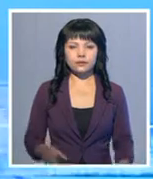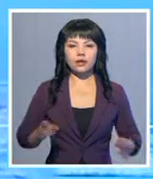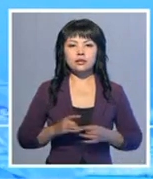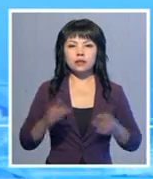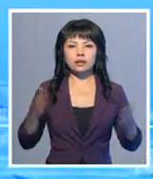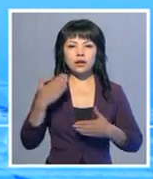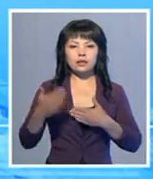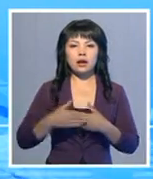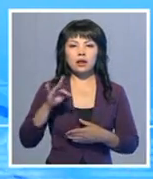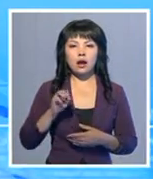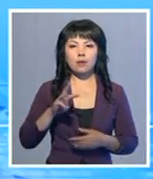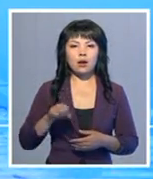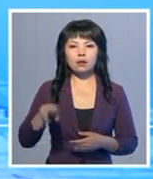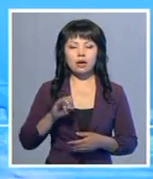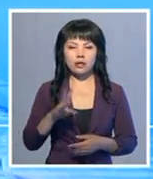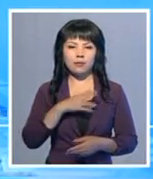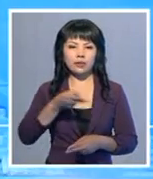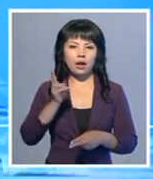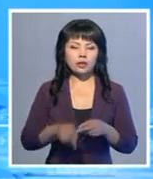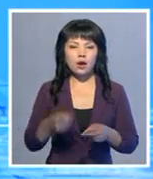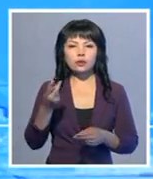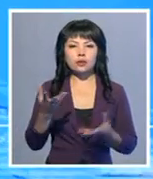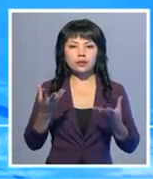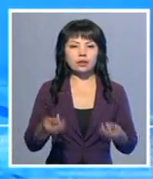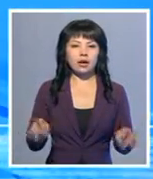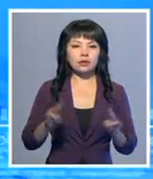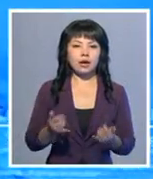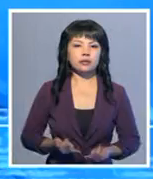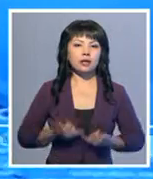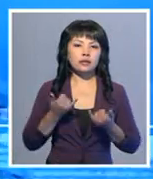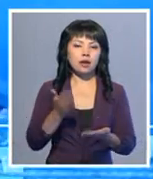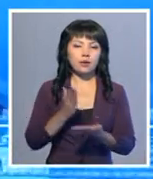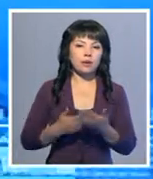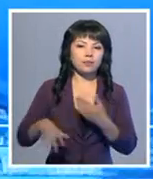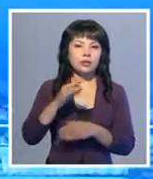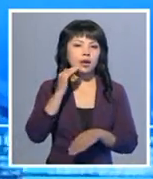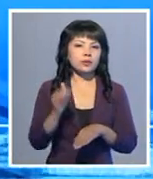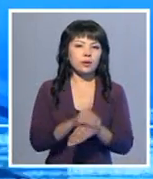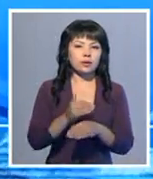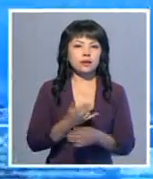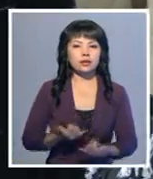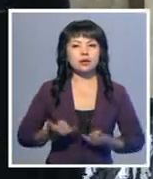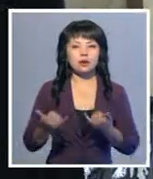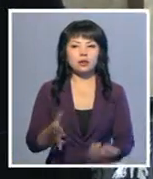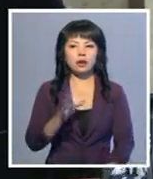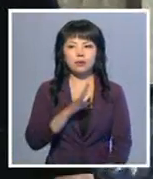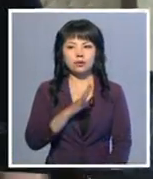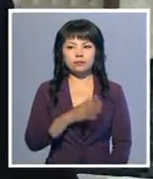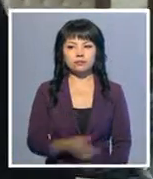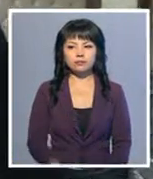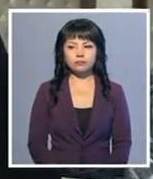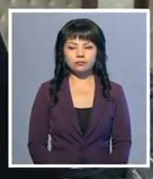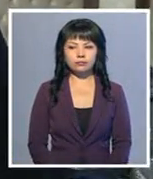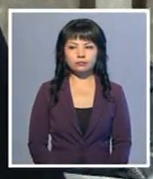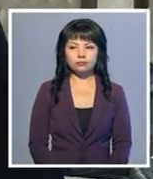Қасиетті Рамадан айының аяқталуына да санаулы күндер қалды. Бұл айда әркім хал қадірінше қайырымдылық жасады. Салам алейкум, атын кім